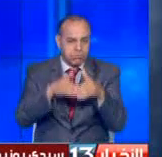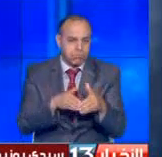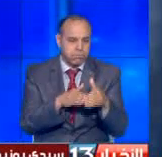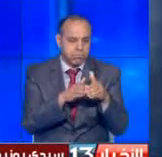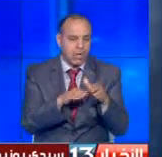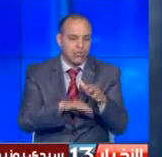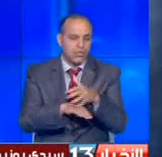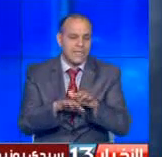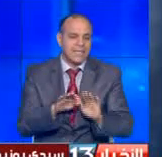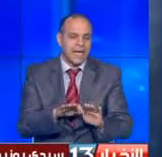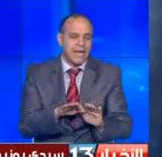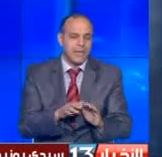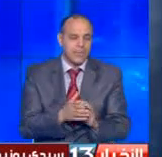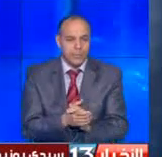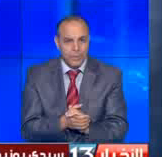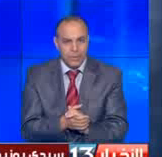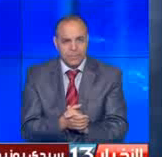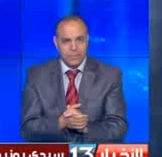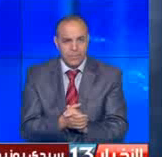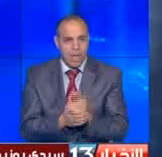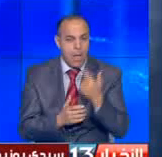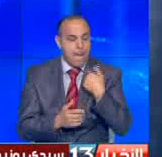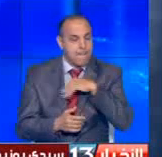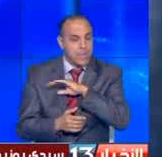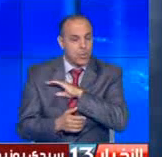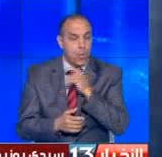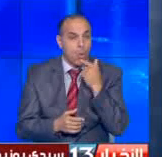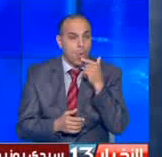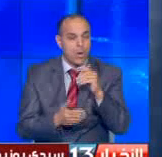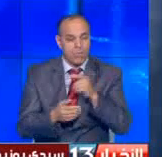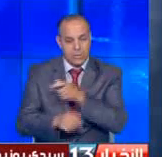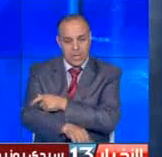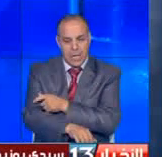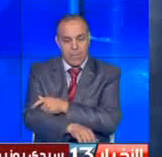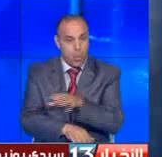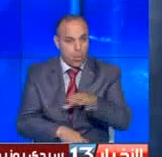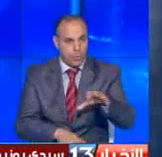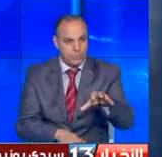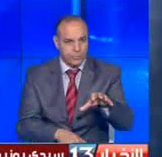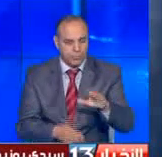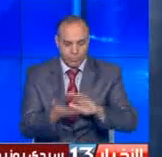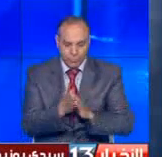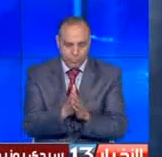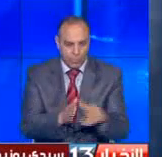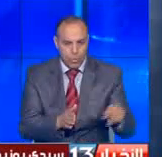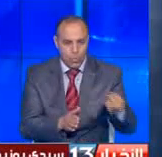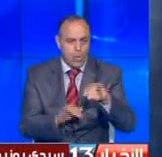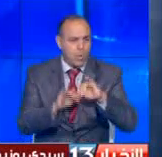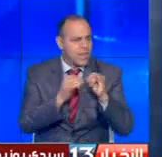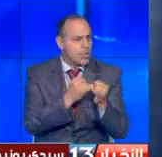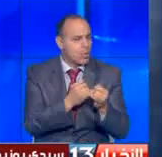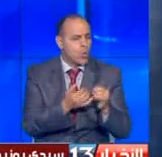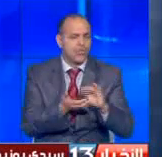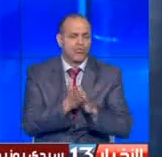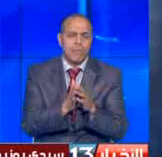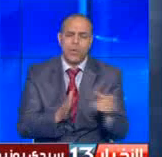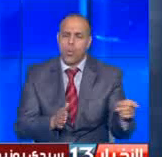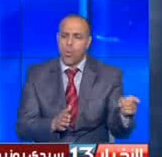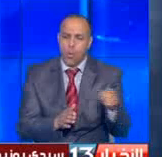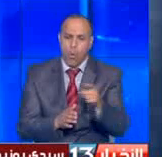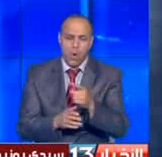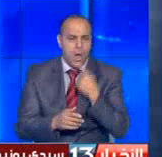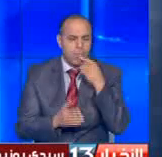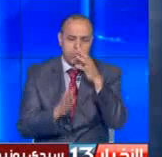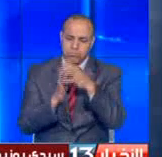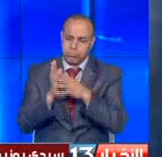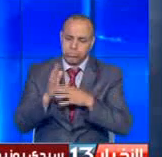جزيره قرقنه وكان ممثلو عدد من العقبات المحليه والجمعيات ومنظمات المجتمع المدني اعلنوا